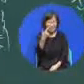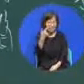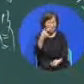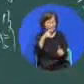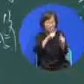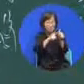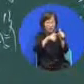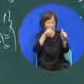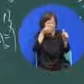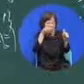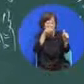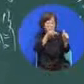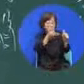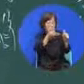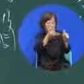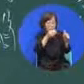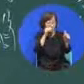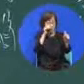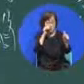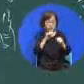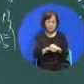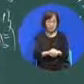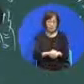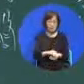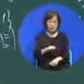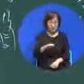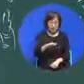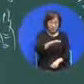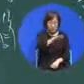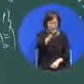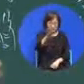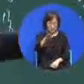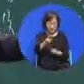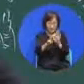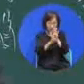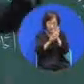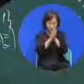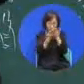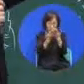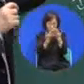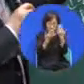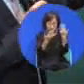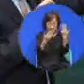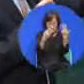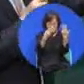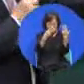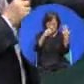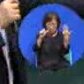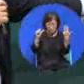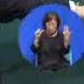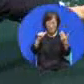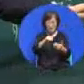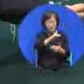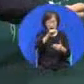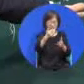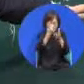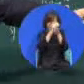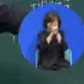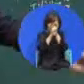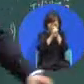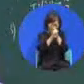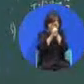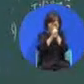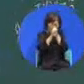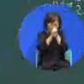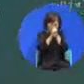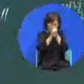계시록 8장 3절 5절에 보면 여러분의 모든 기도, 모든 헌신이 전부 보좌에 쌓이셔. In Revelation chapter 8